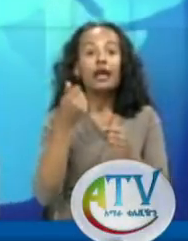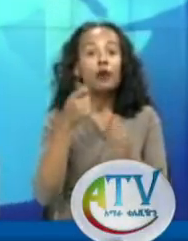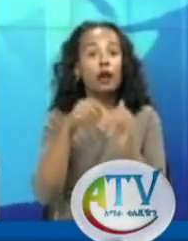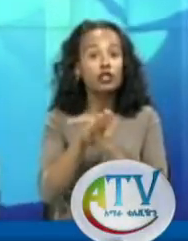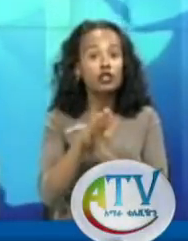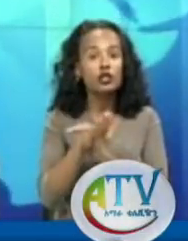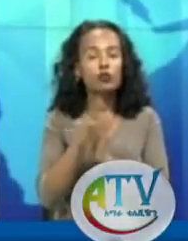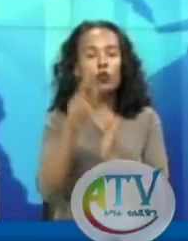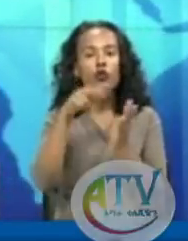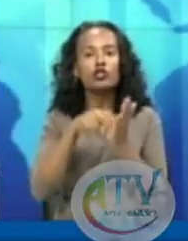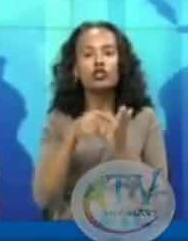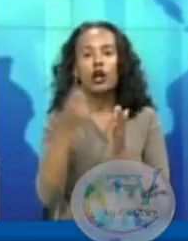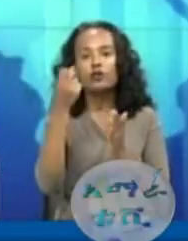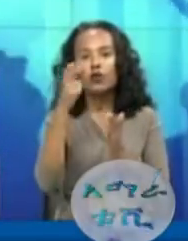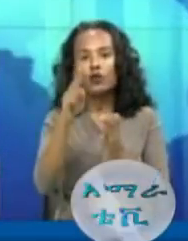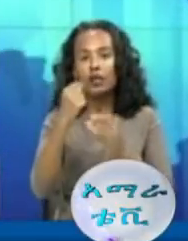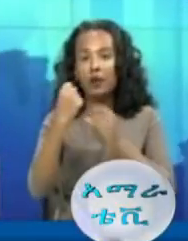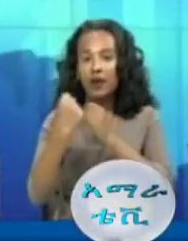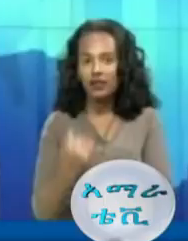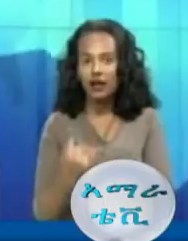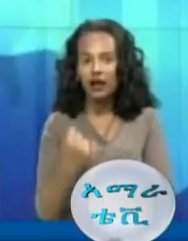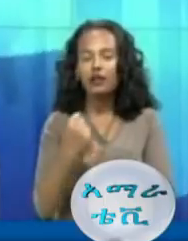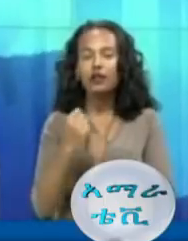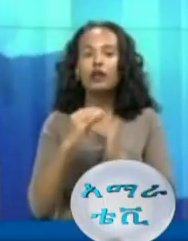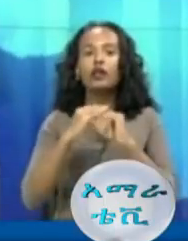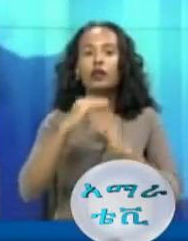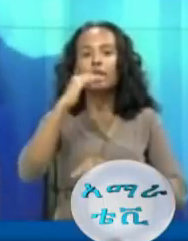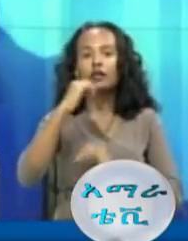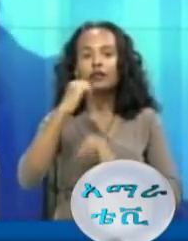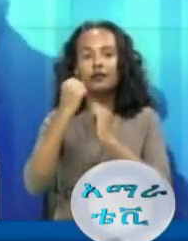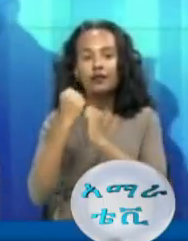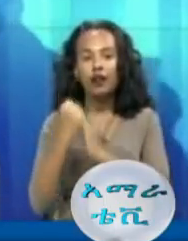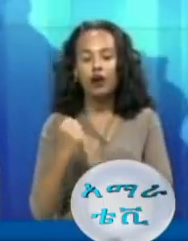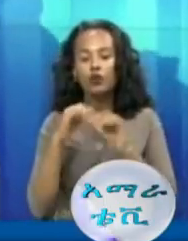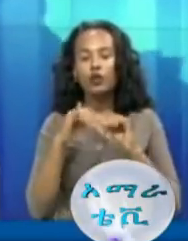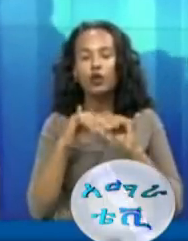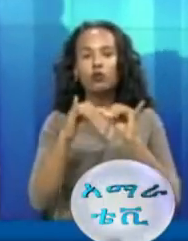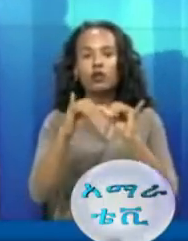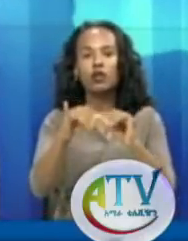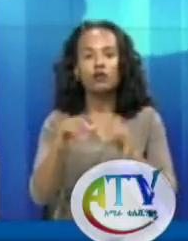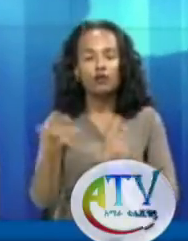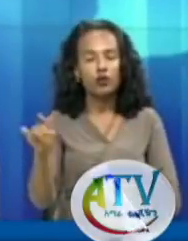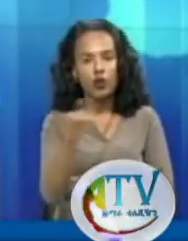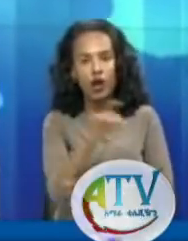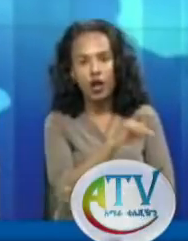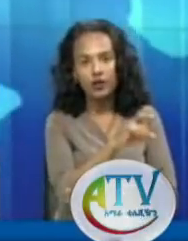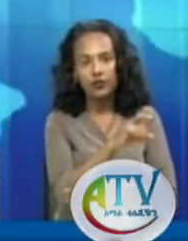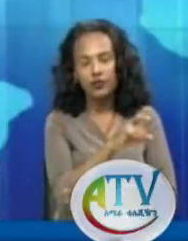በ2012 የማጠናከር ጥረት የበለጠ ተጠናክሮ የሚቀጥል ይሆናል።